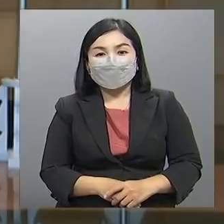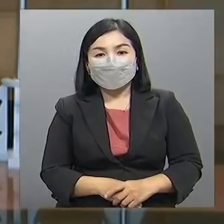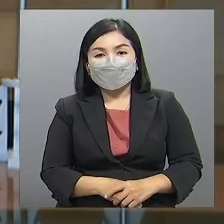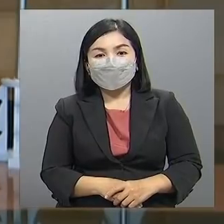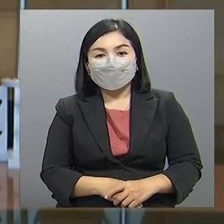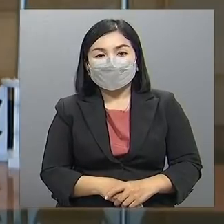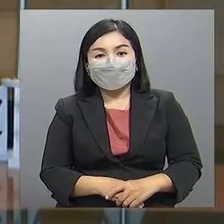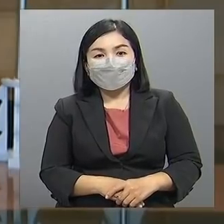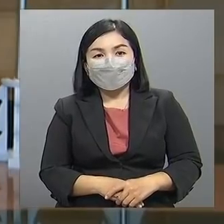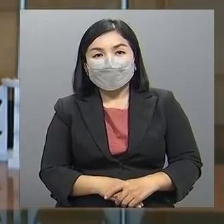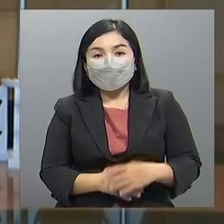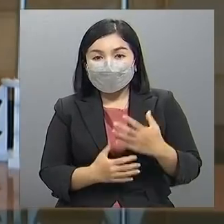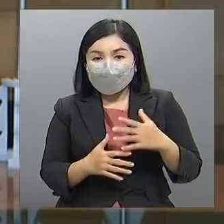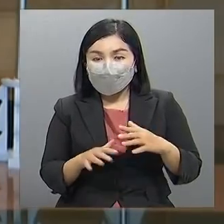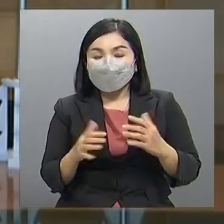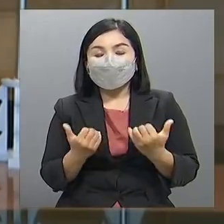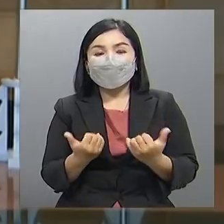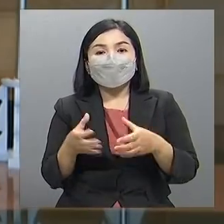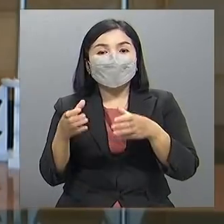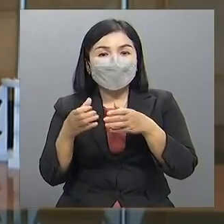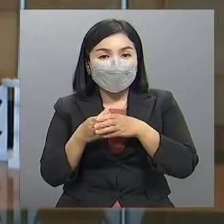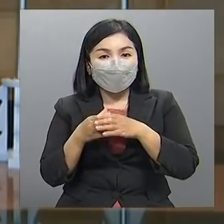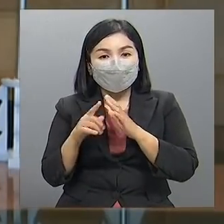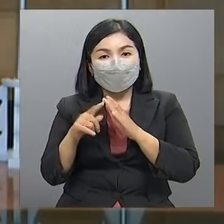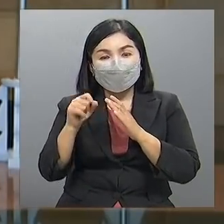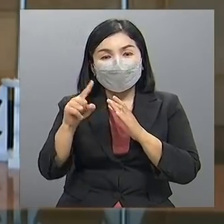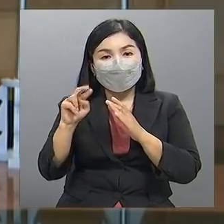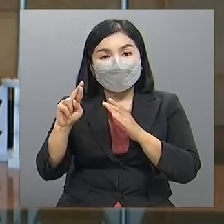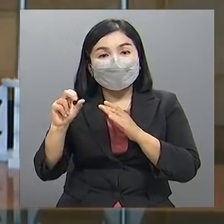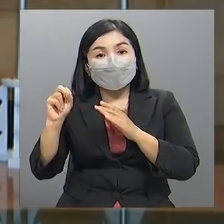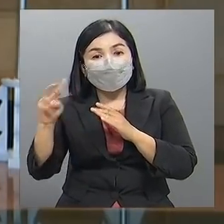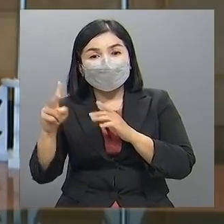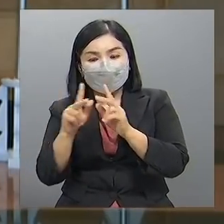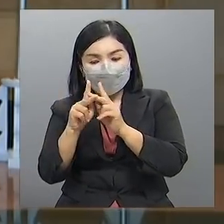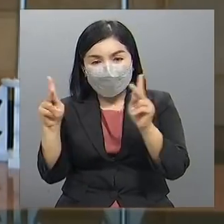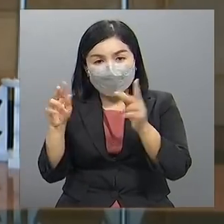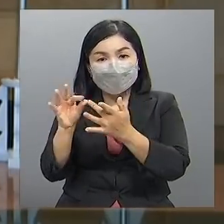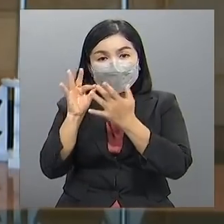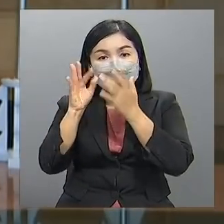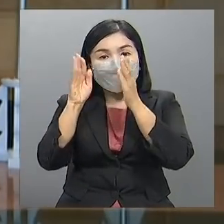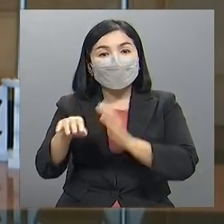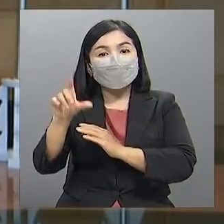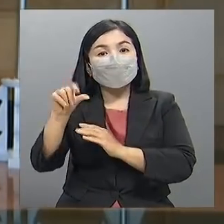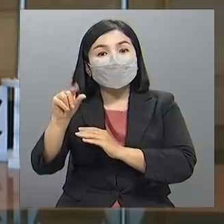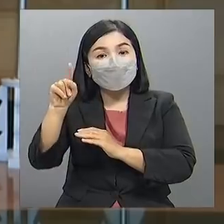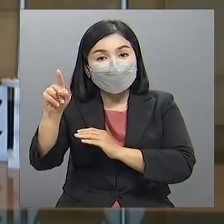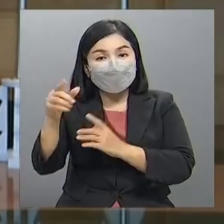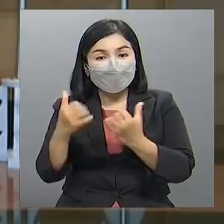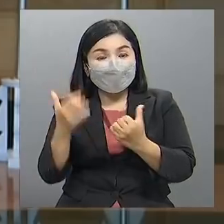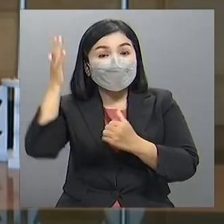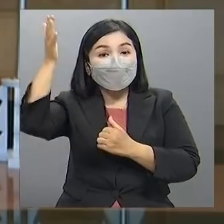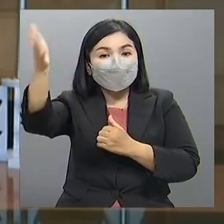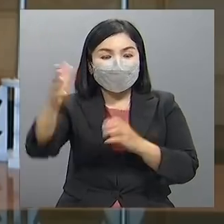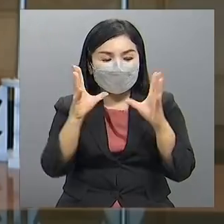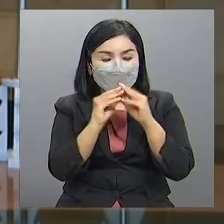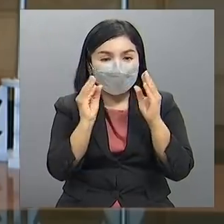สำหรับวันนี้นะคะพรรคเศรษฐกิจไทยก็จะเลือกคณะกรรมการบริหารพรรคจำนวน21คนก่อนส่วนในครั้งหน้าการประชุมอีกครั้งหนึ่